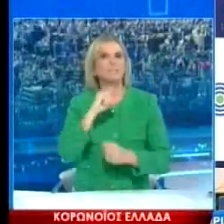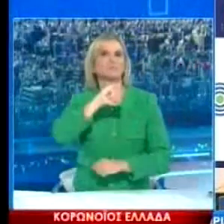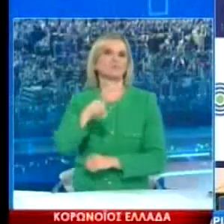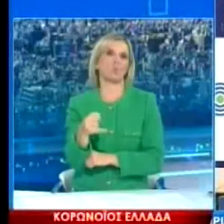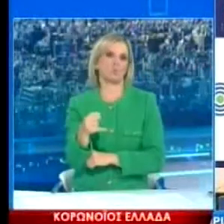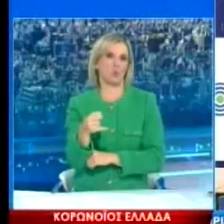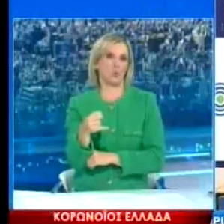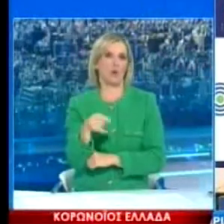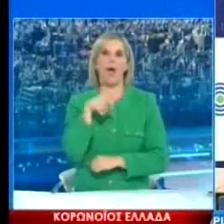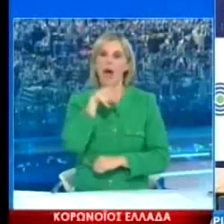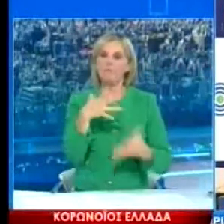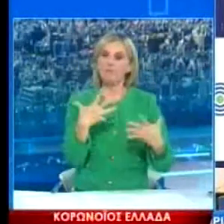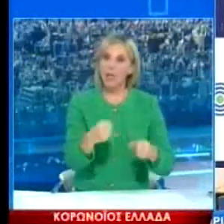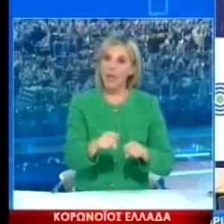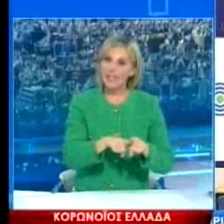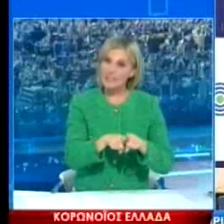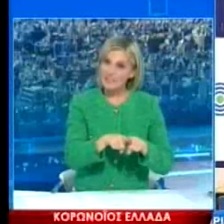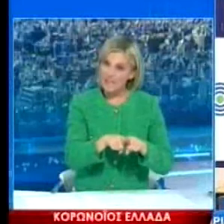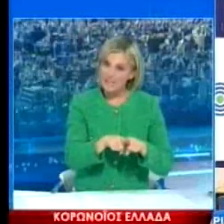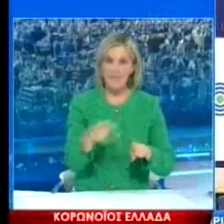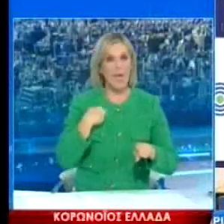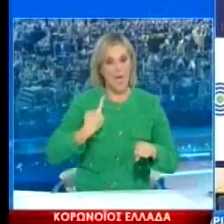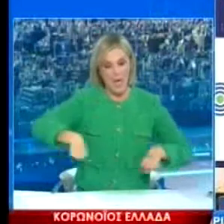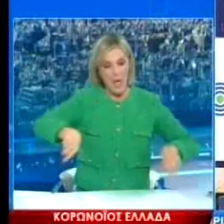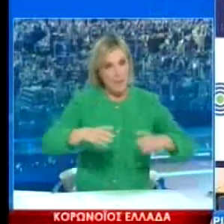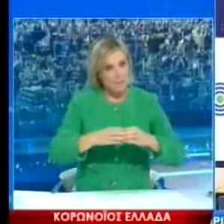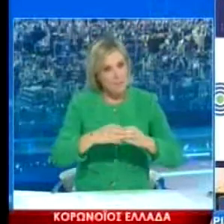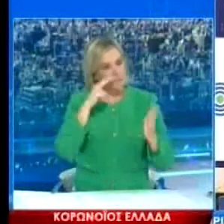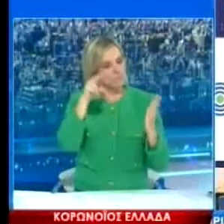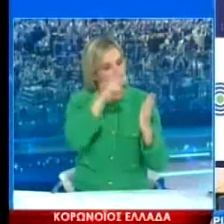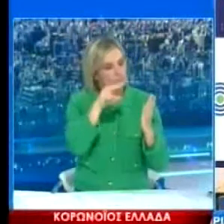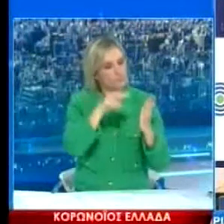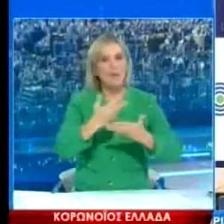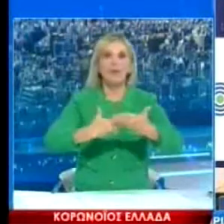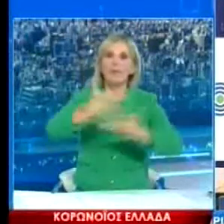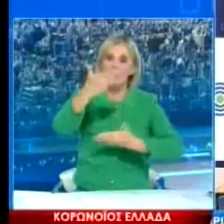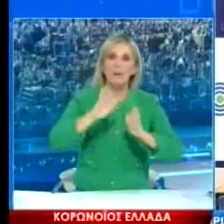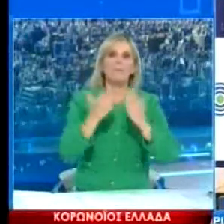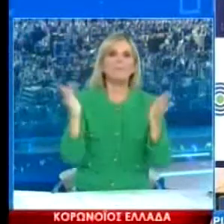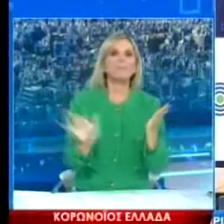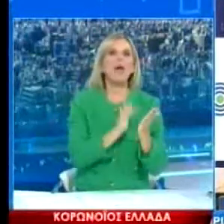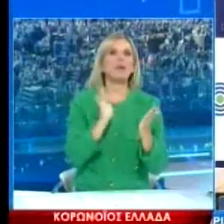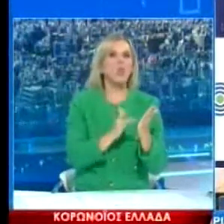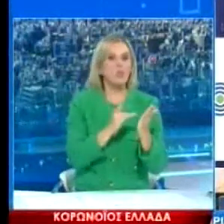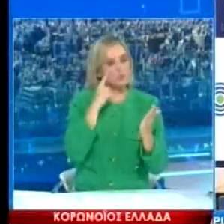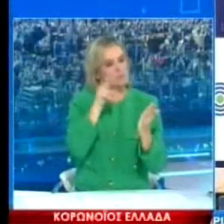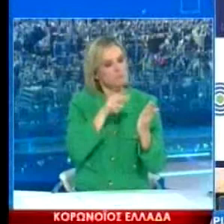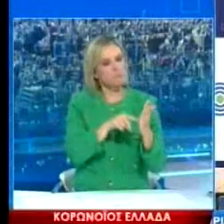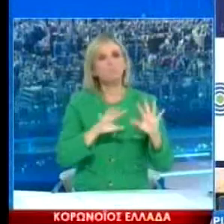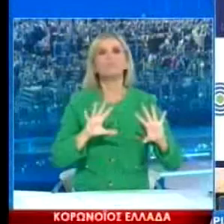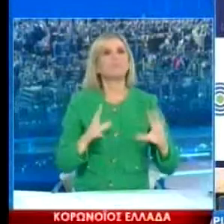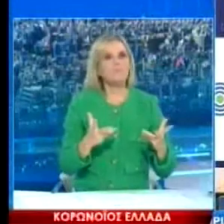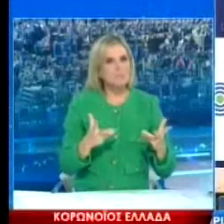των επιστημονικών εταιριών, και προέβησαν στην σύσταση